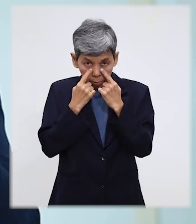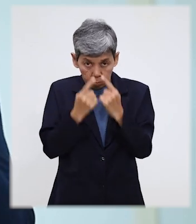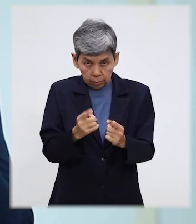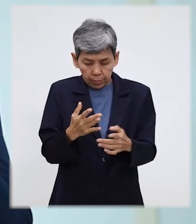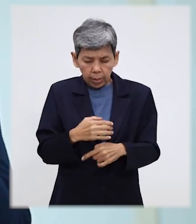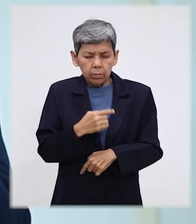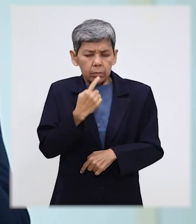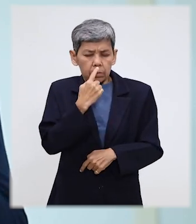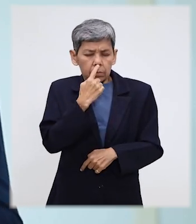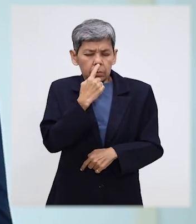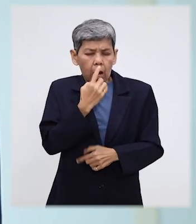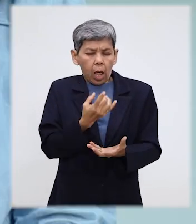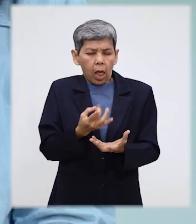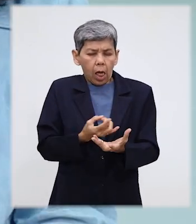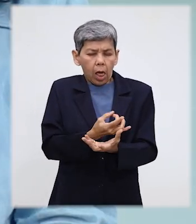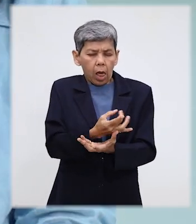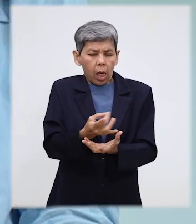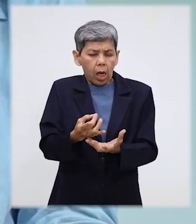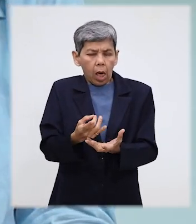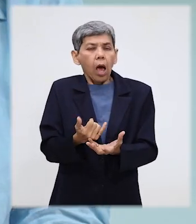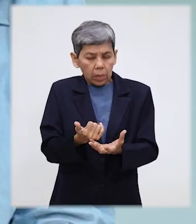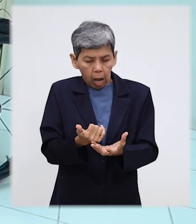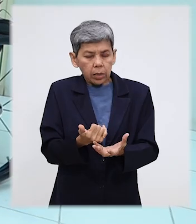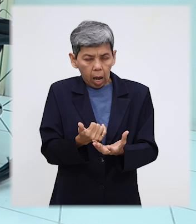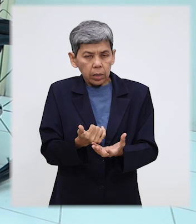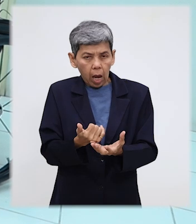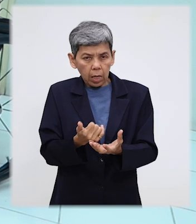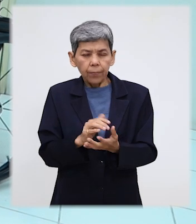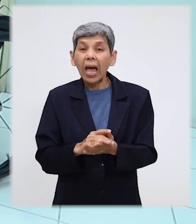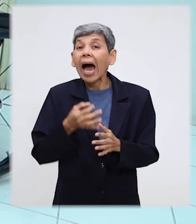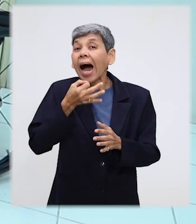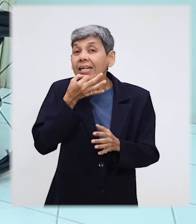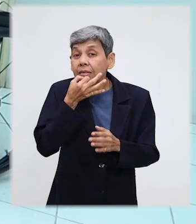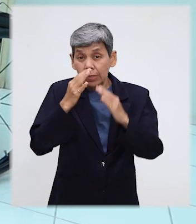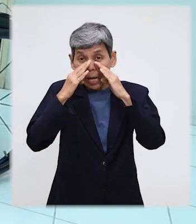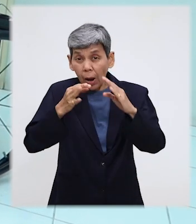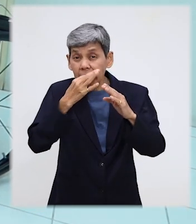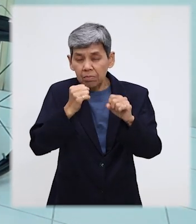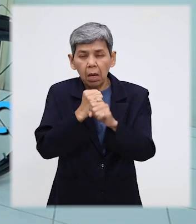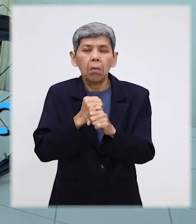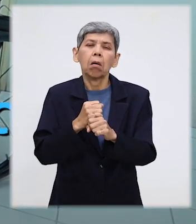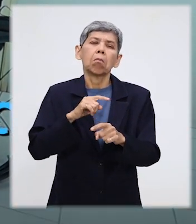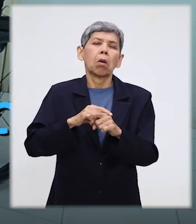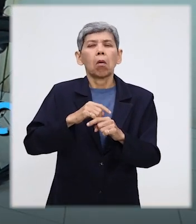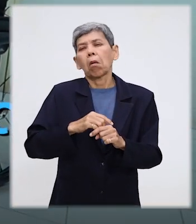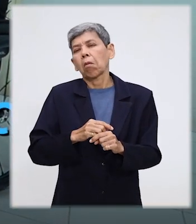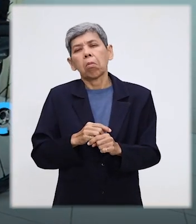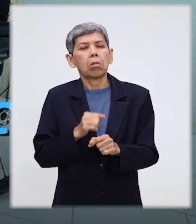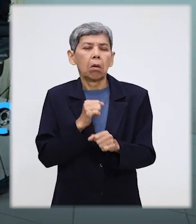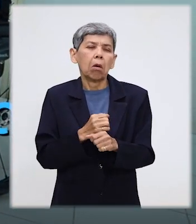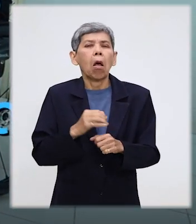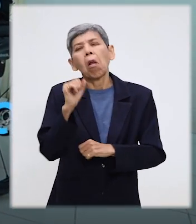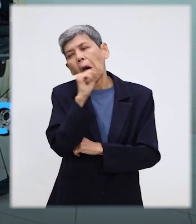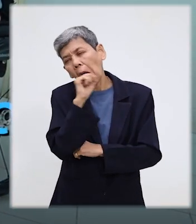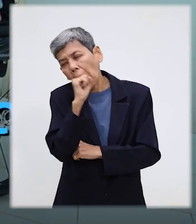จะอธิบายมากขึ้นนะคะ แล้วก็สร้างเป็นอาชีพด้วย คืออาชีพคนตาบอดเนี่ยมันถูกจำกัดถ้าส่วนใหญ่ว่าต้